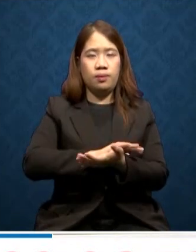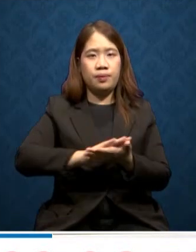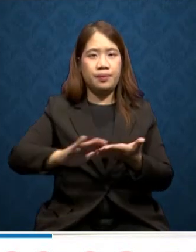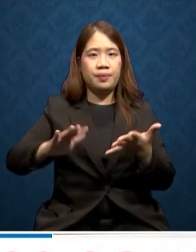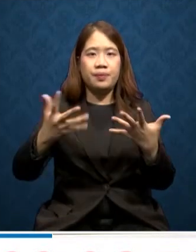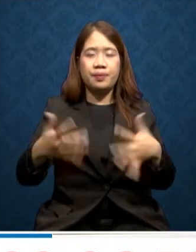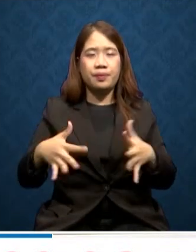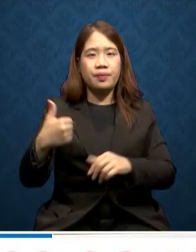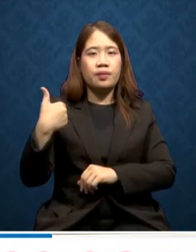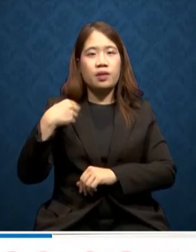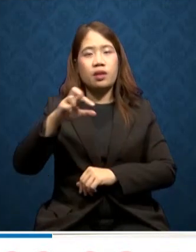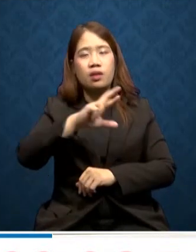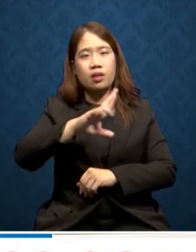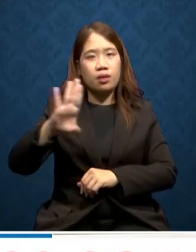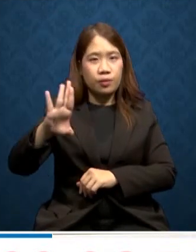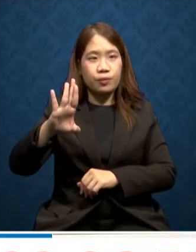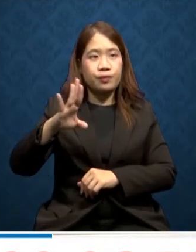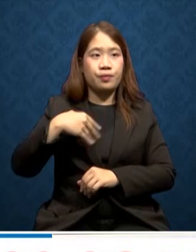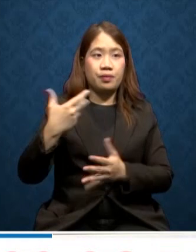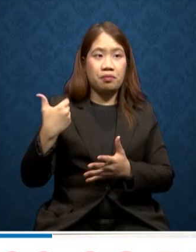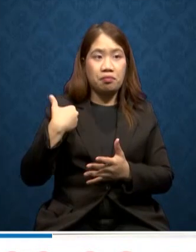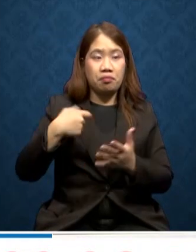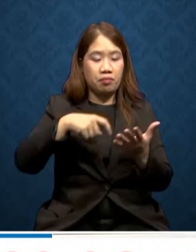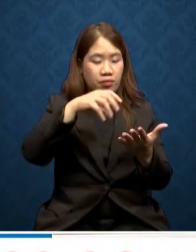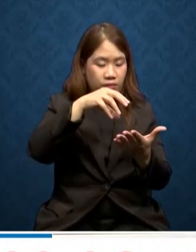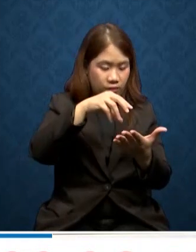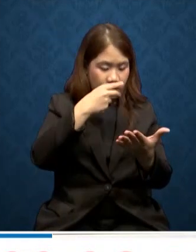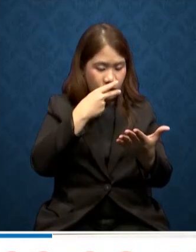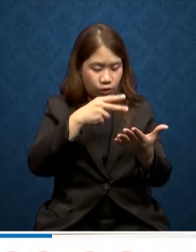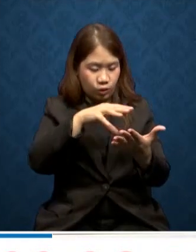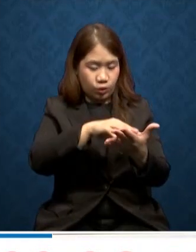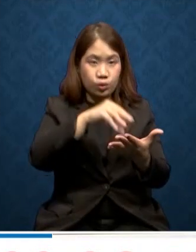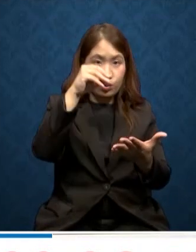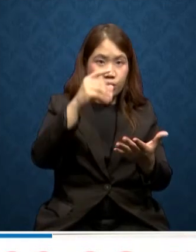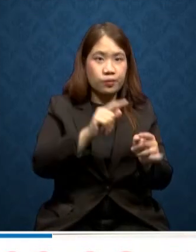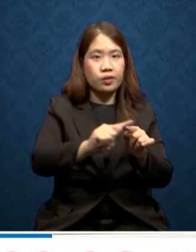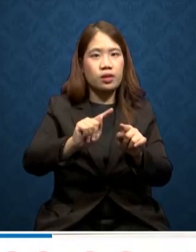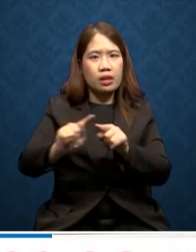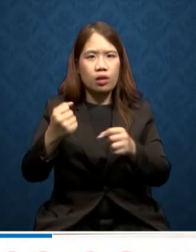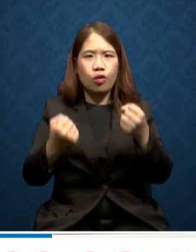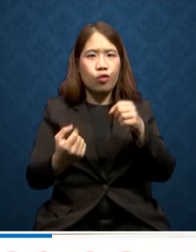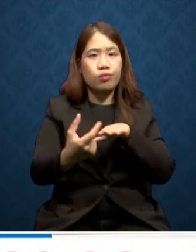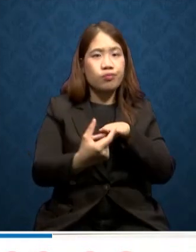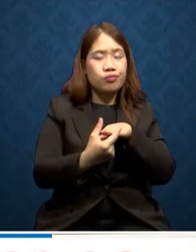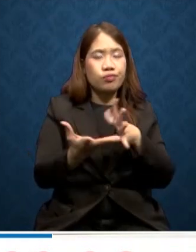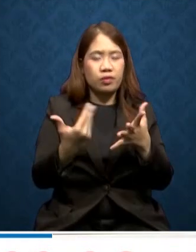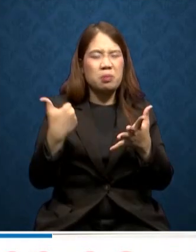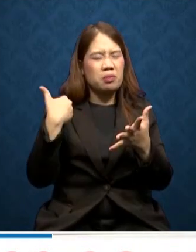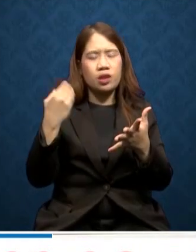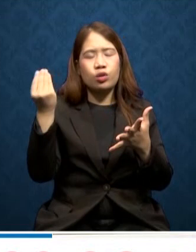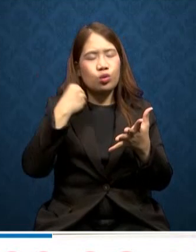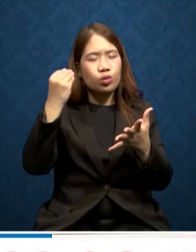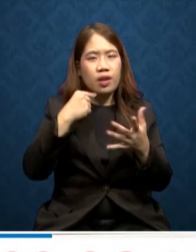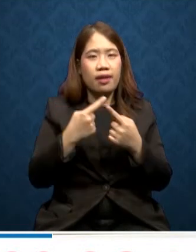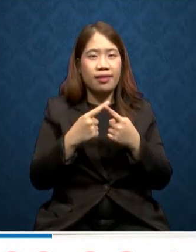นเช็คไอ้ทะมงทะเบียนตำรวจก็ทำไปแล้วเหมือนกันมีทุกอย่างนะครับเพียงแต่ว่าสิ่งที่ขา